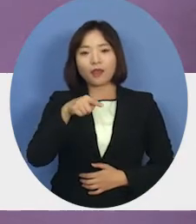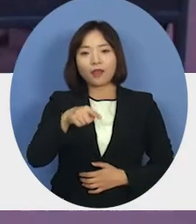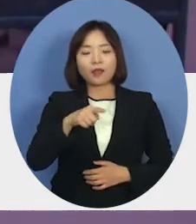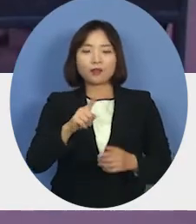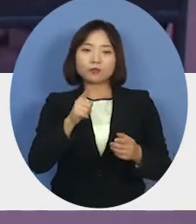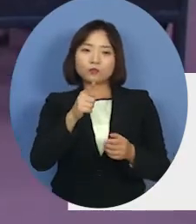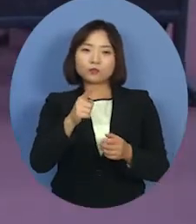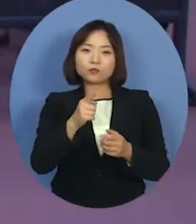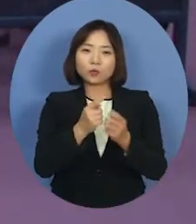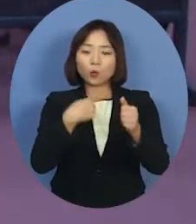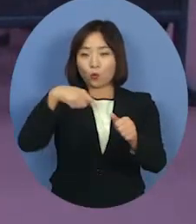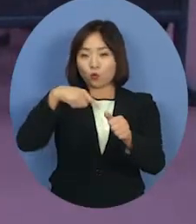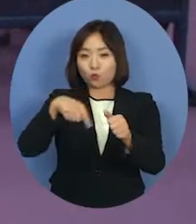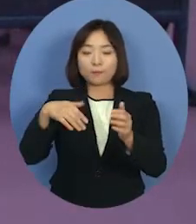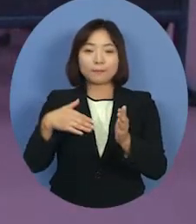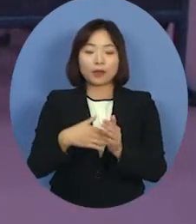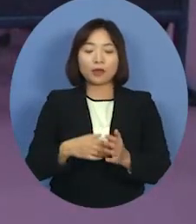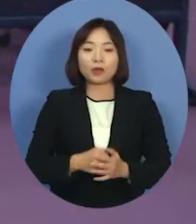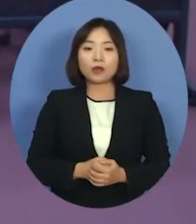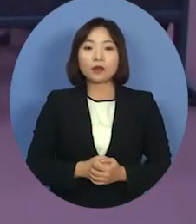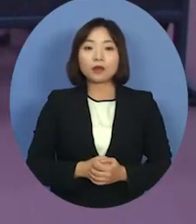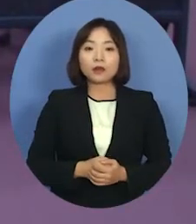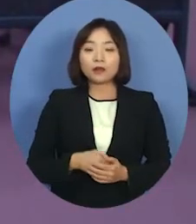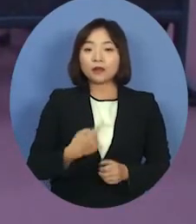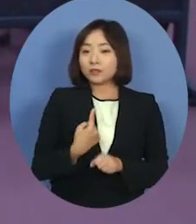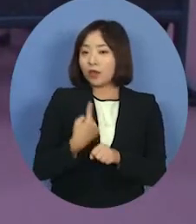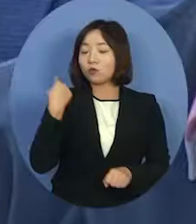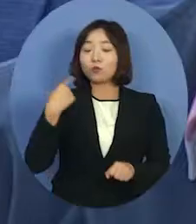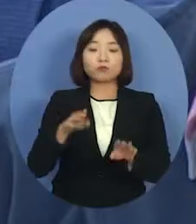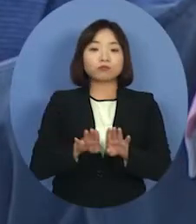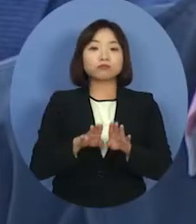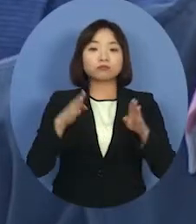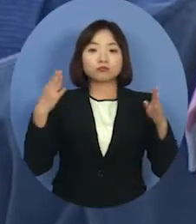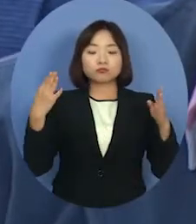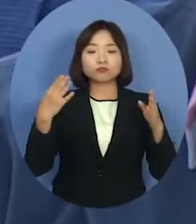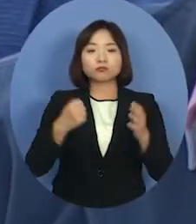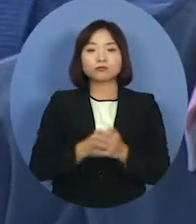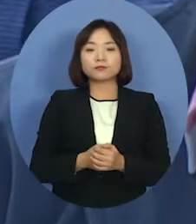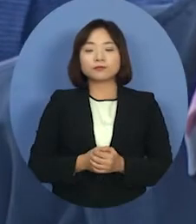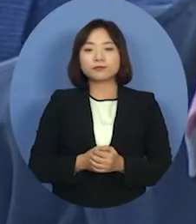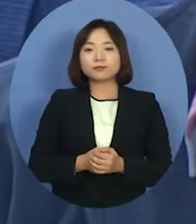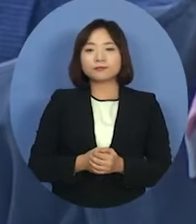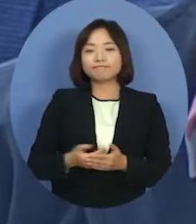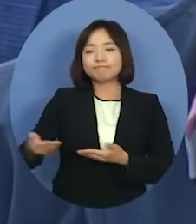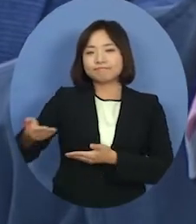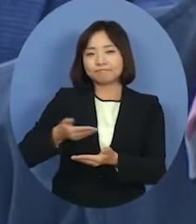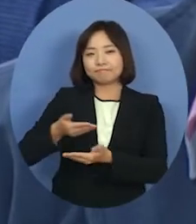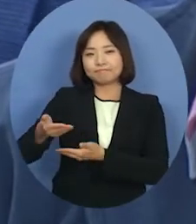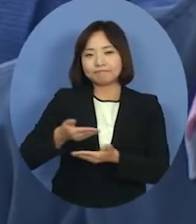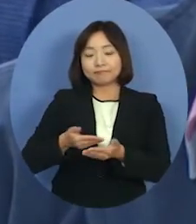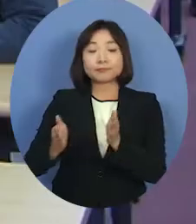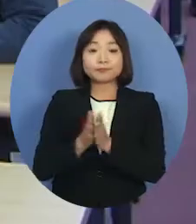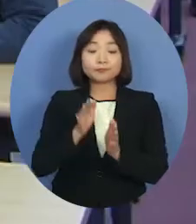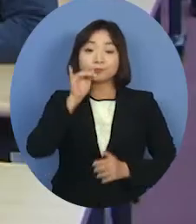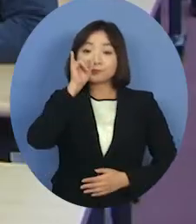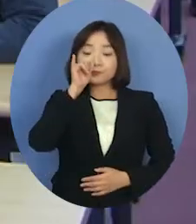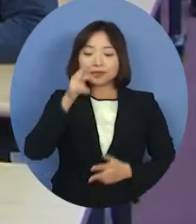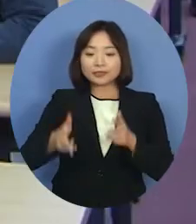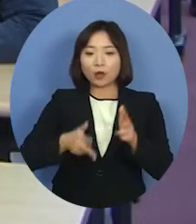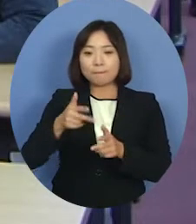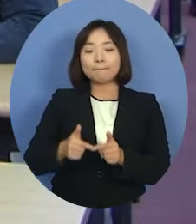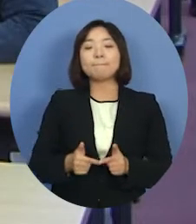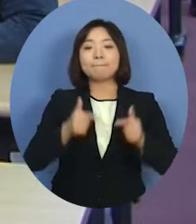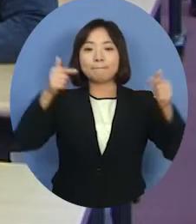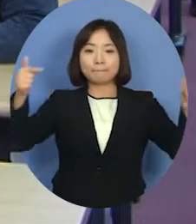실시했습니다 스마트 2장 4 시스템은 지난해 오픈의 이 통장 들과의 소통을 시작한 바 있으며 그 사업을